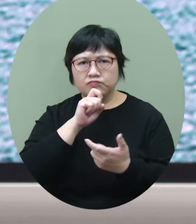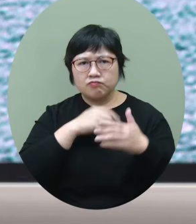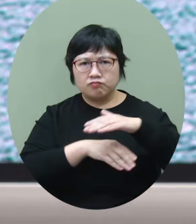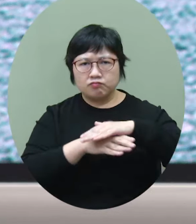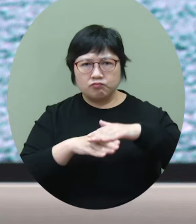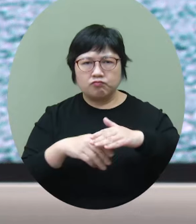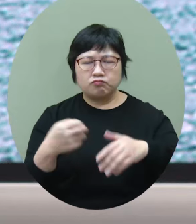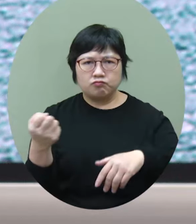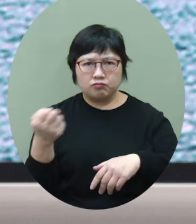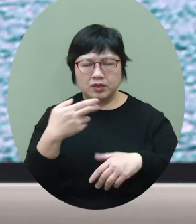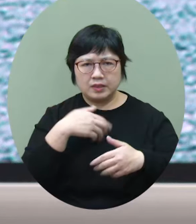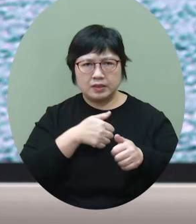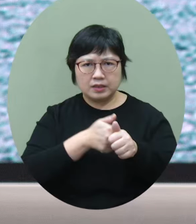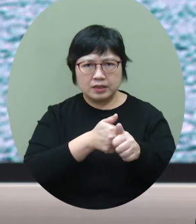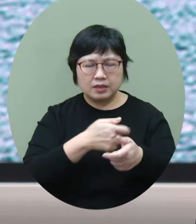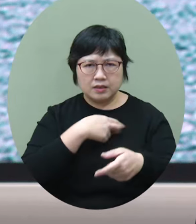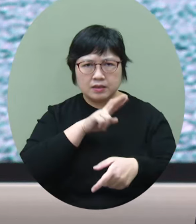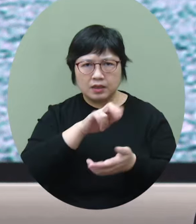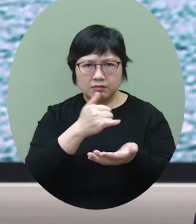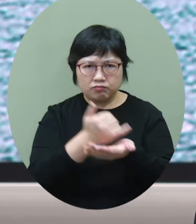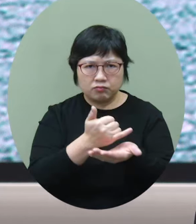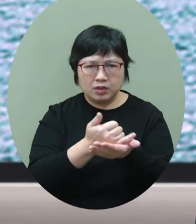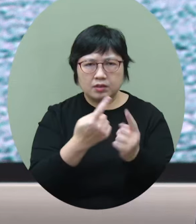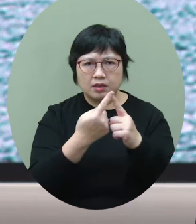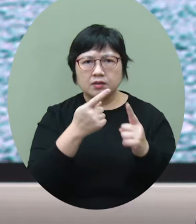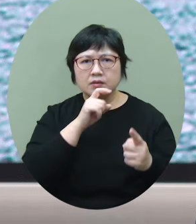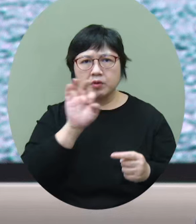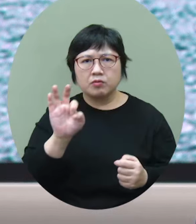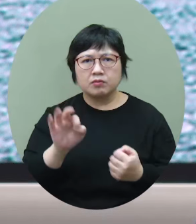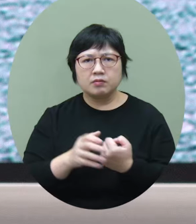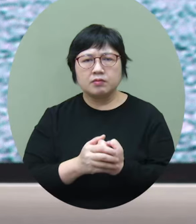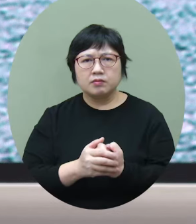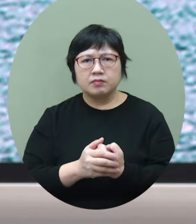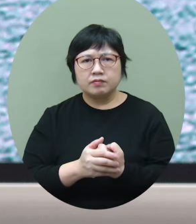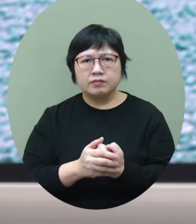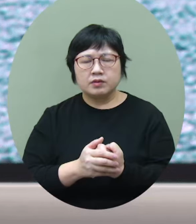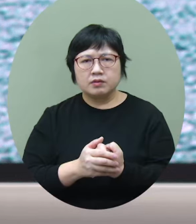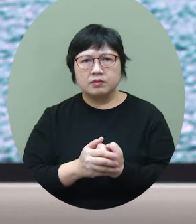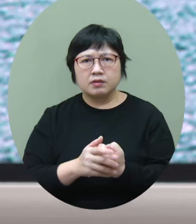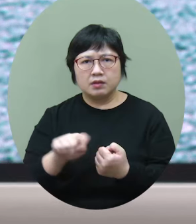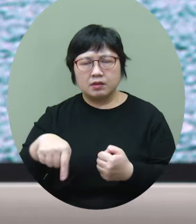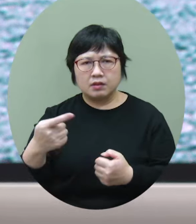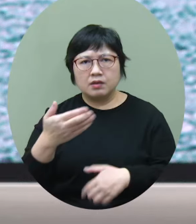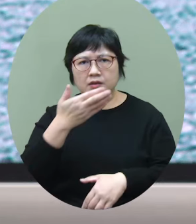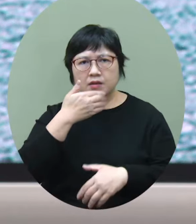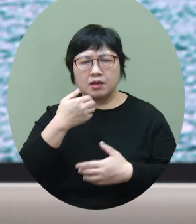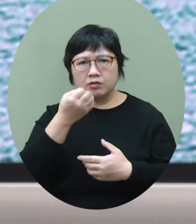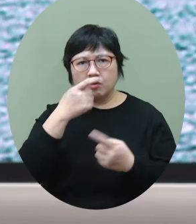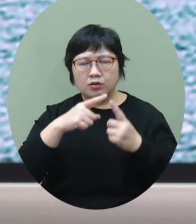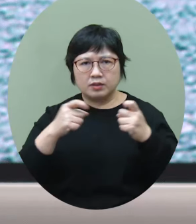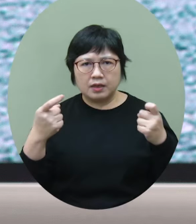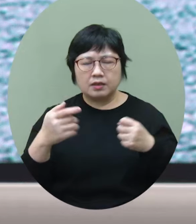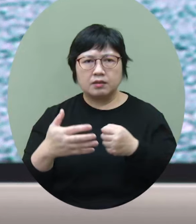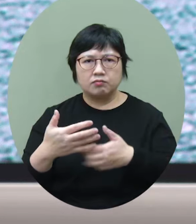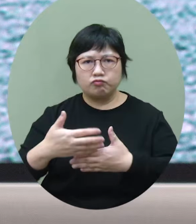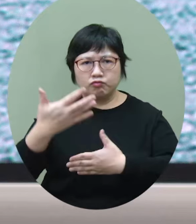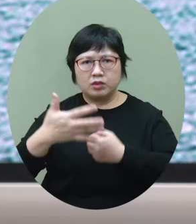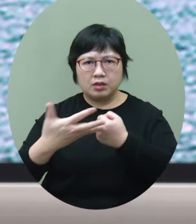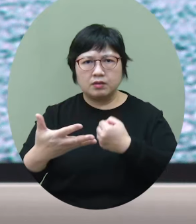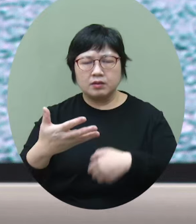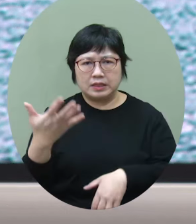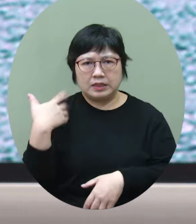再跟進睇睇係咪有人住咁樣咯。咁另外就係麗港城五座之前攞咗25